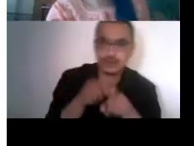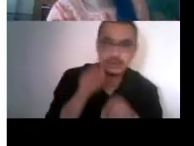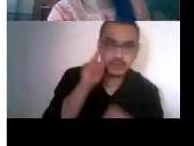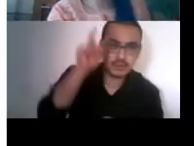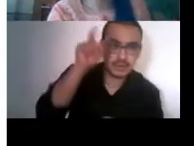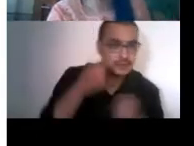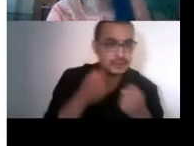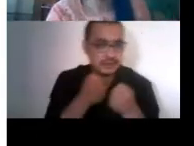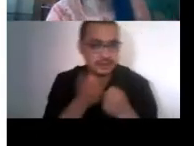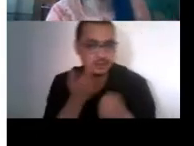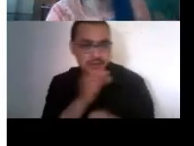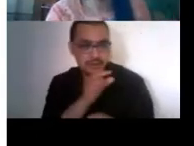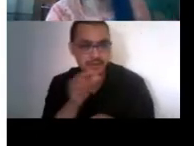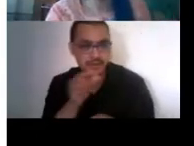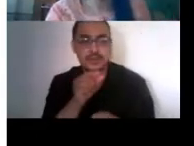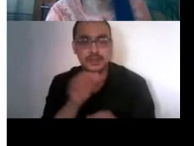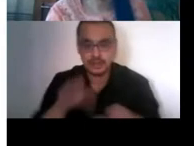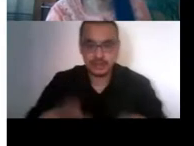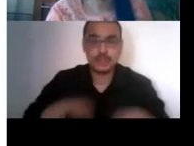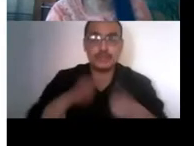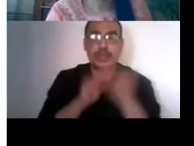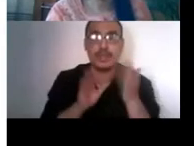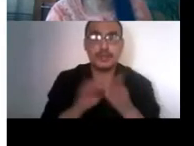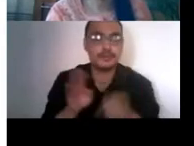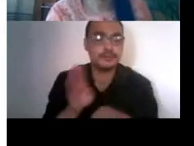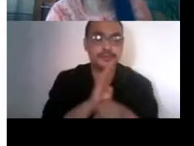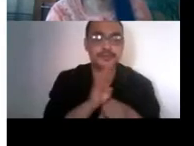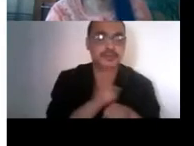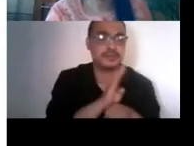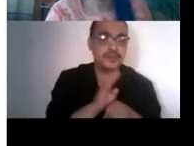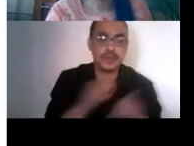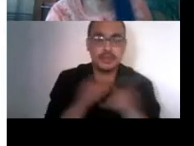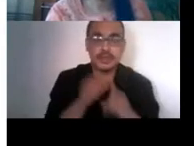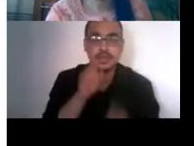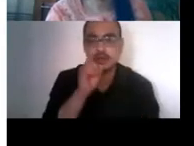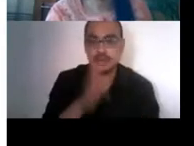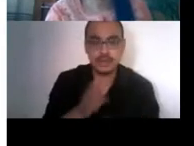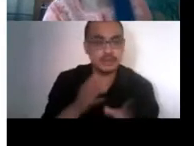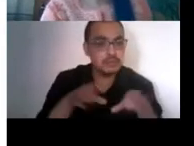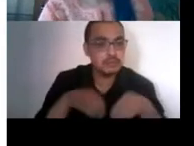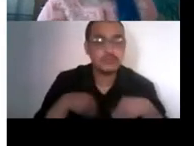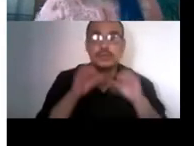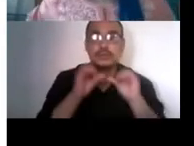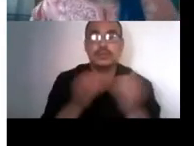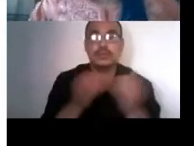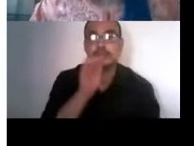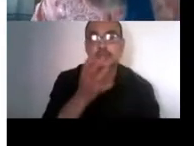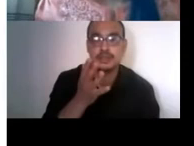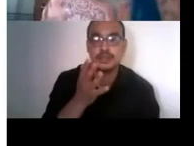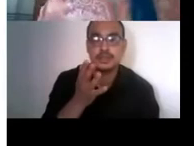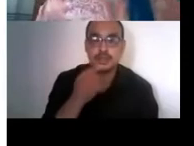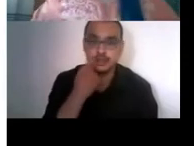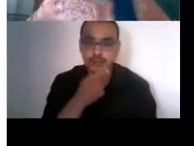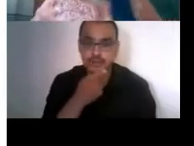छ त्यसै गरी यो हाम्रो जीवनशैलीसँग हामी अभ्यस्त भएको जीवनशैली होइन त्यसलाई हामी एडप्ट गर्न सकिरहेका छैनौँ मुखले न्यू नर्मल भने